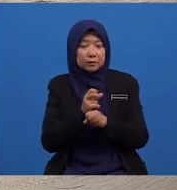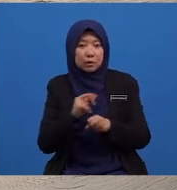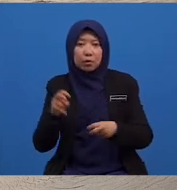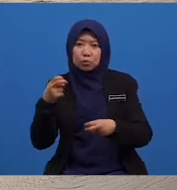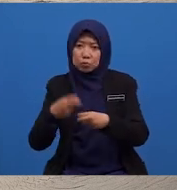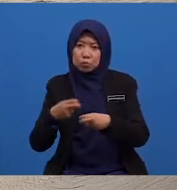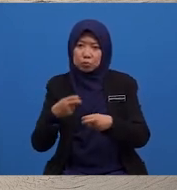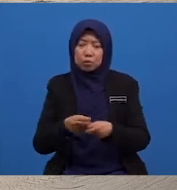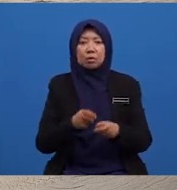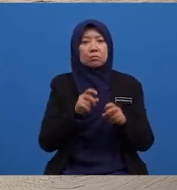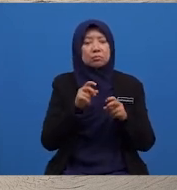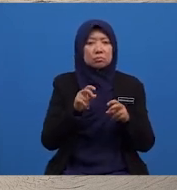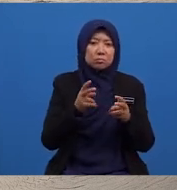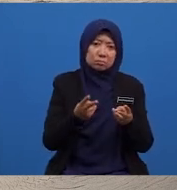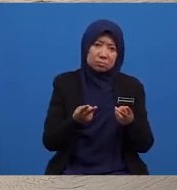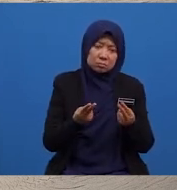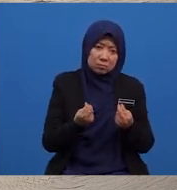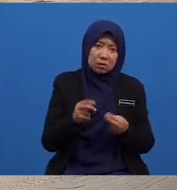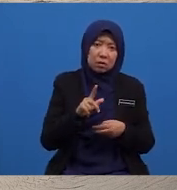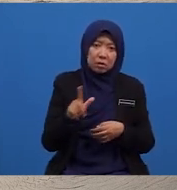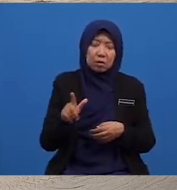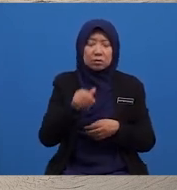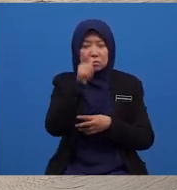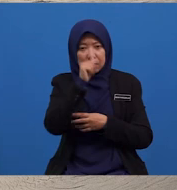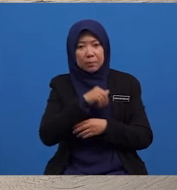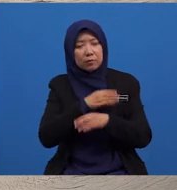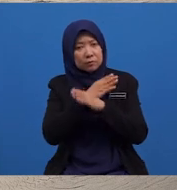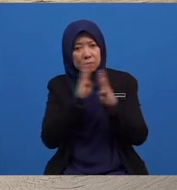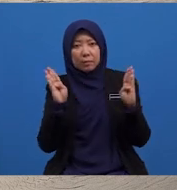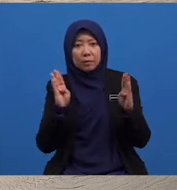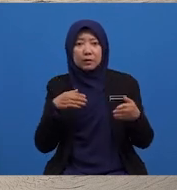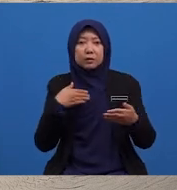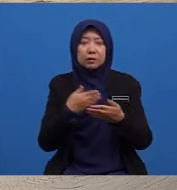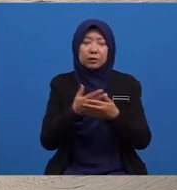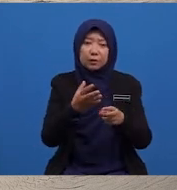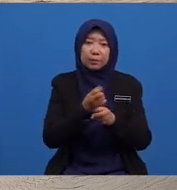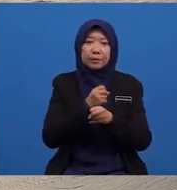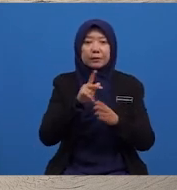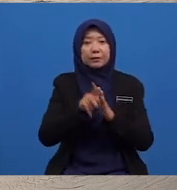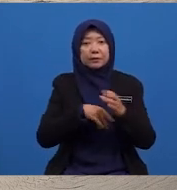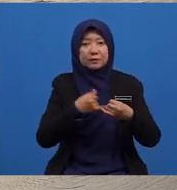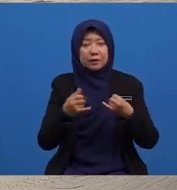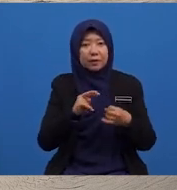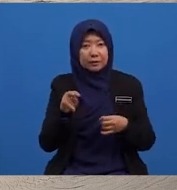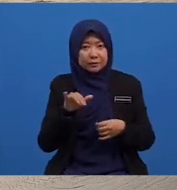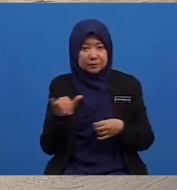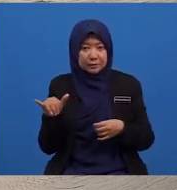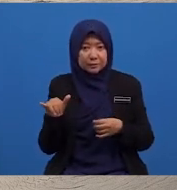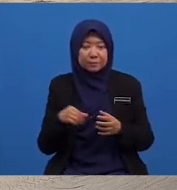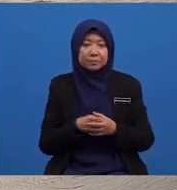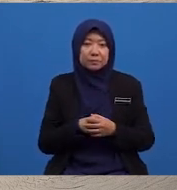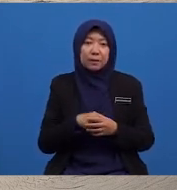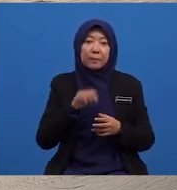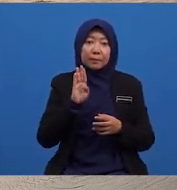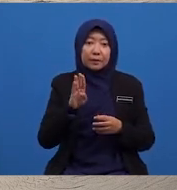susah, hendaklah sabar dan tabah sehingga mencapai kejayaannya. B.